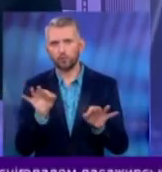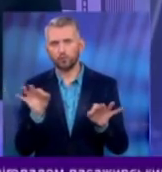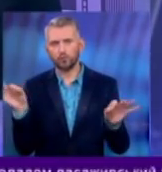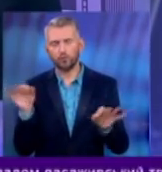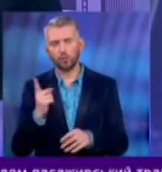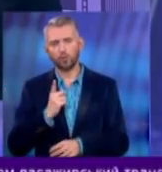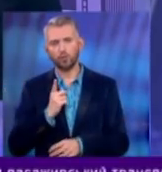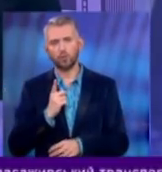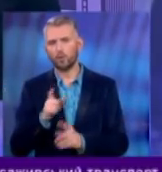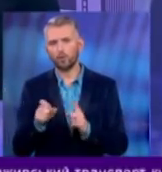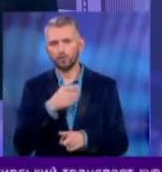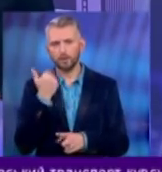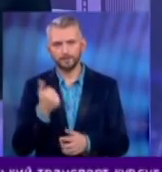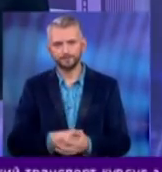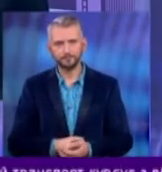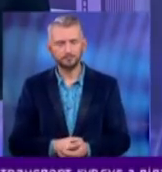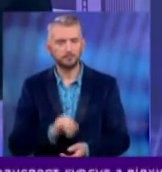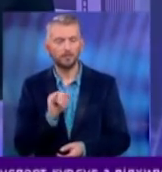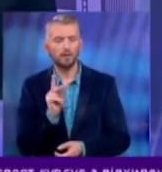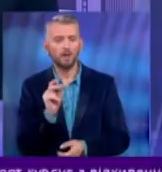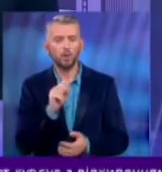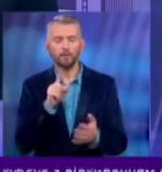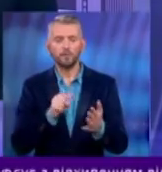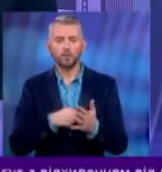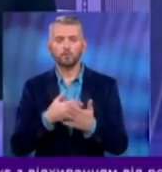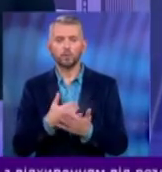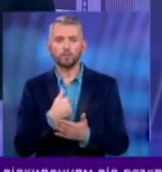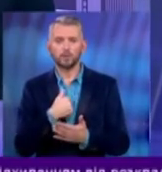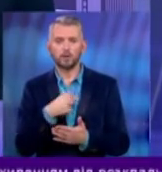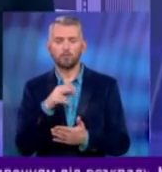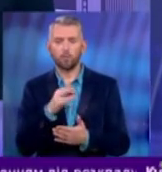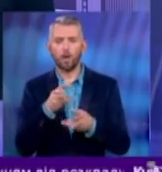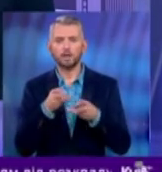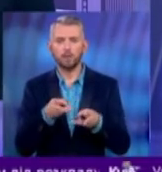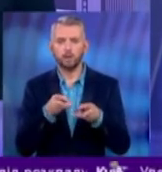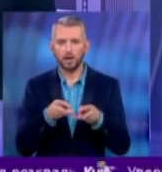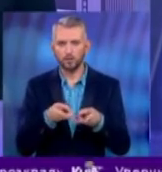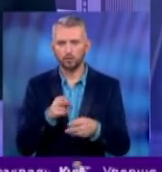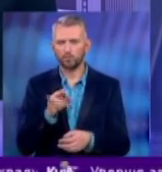ни ответов, ни приветов. И второй вопрос. Вот у меня по отоплению, вернее, по